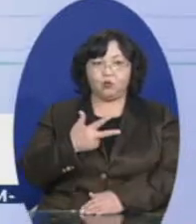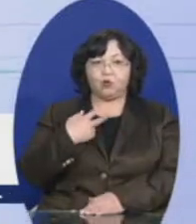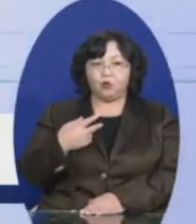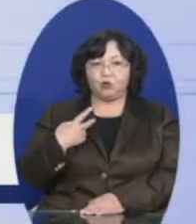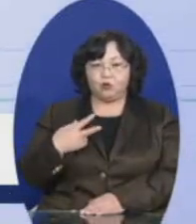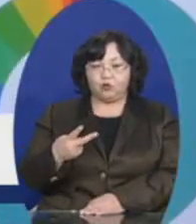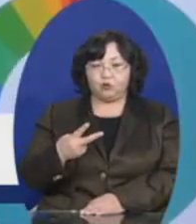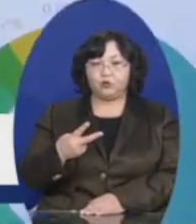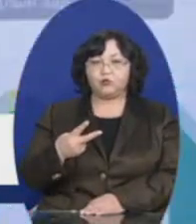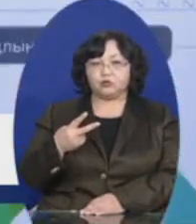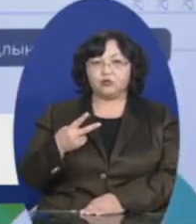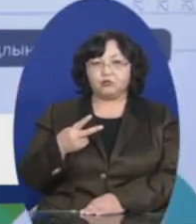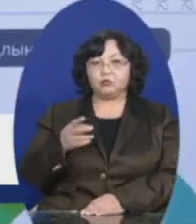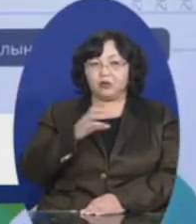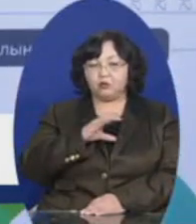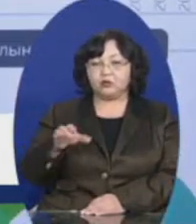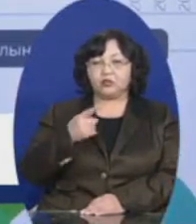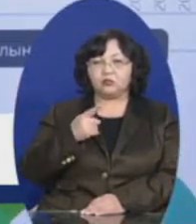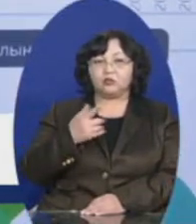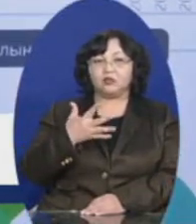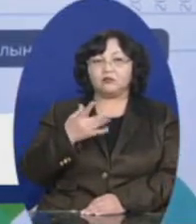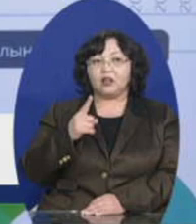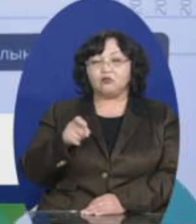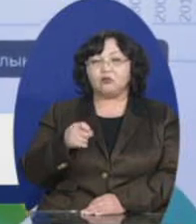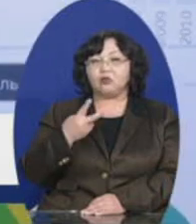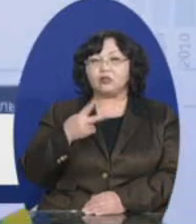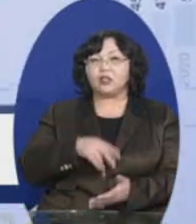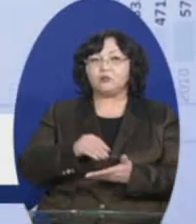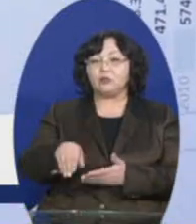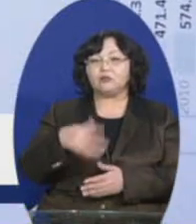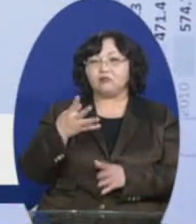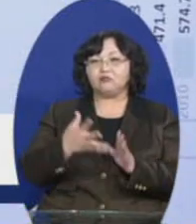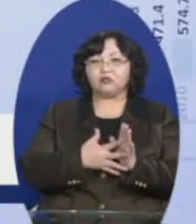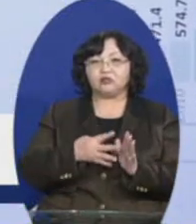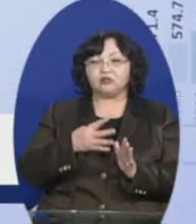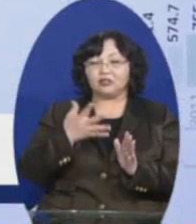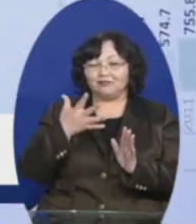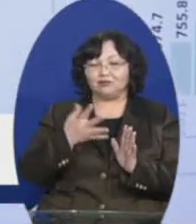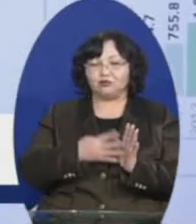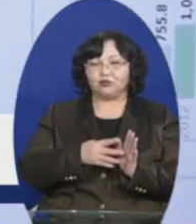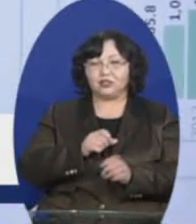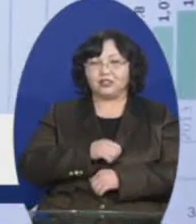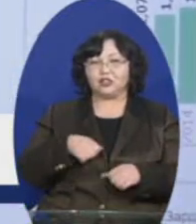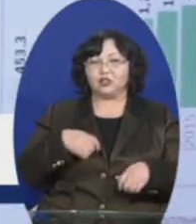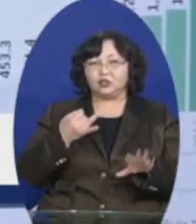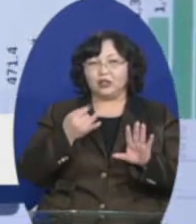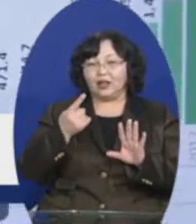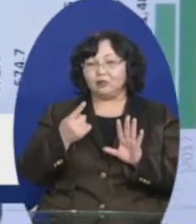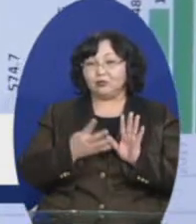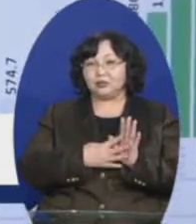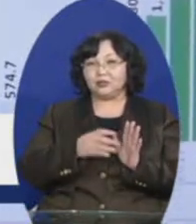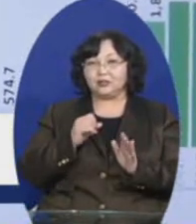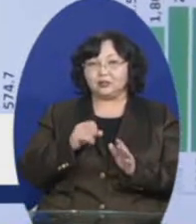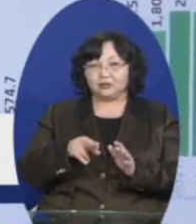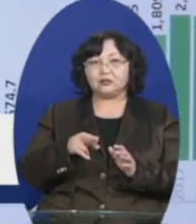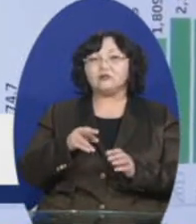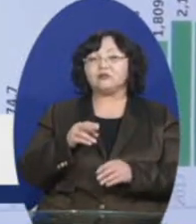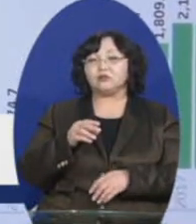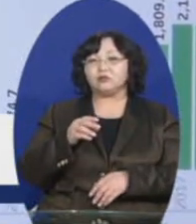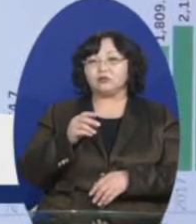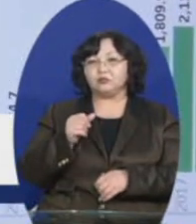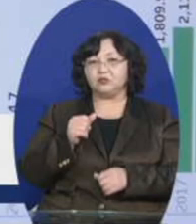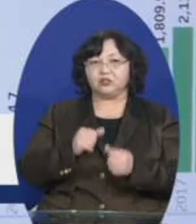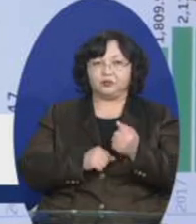этгээдэд 151.2 тэрбум төгрөг, 59 иргэнд 719 сая төгрөгийн санхүүжилтийн дэмжлэг тэтгэлэг үзүүлсэн талаар